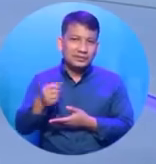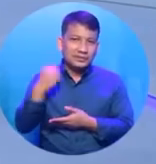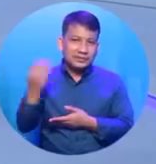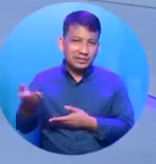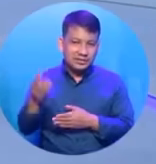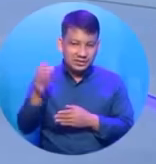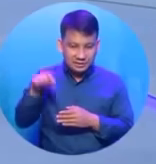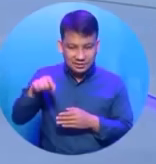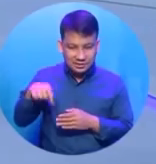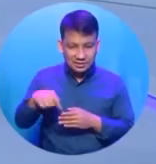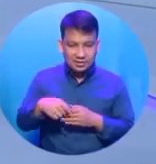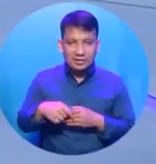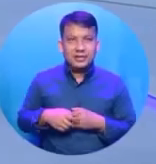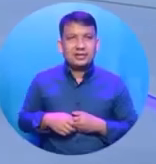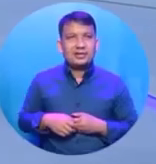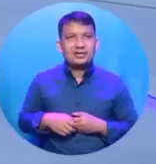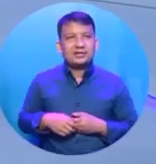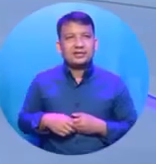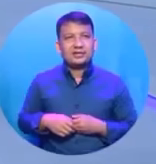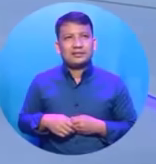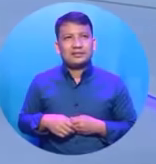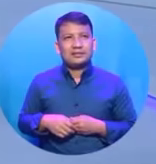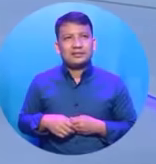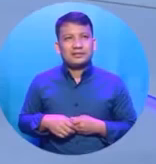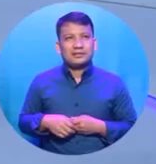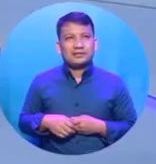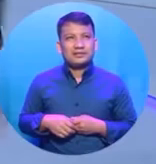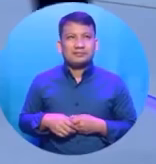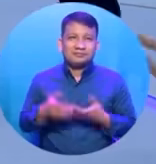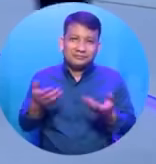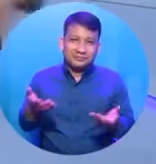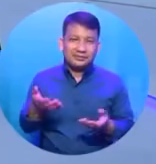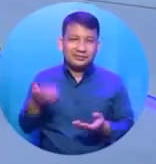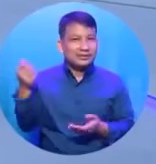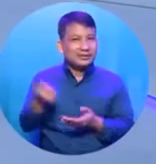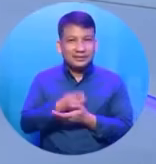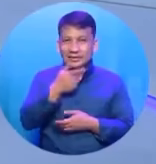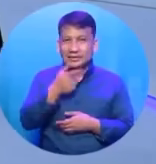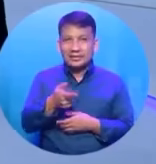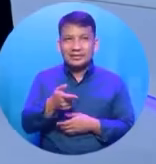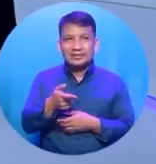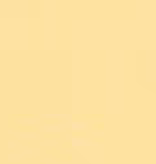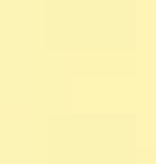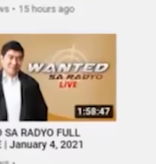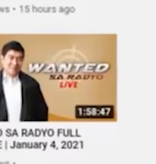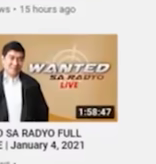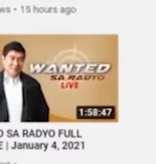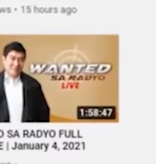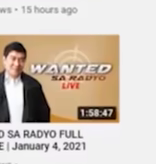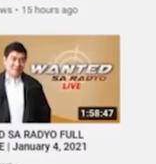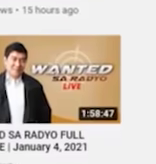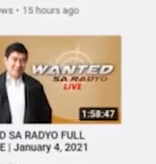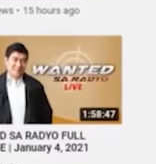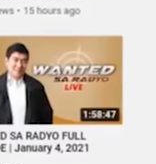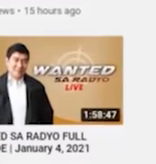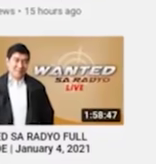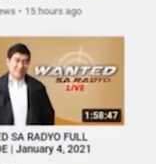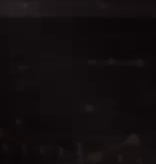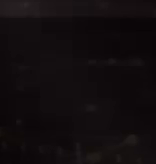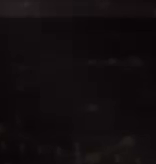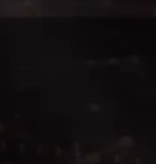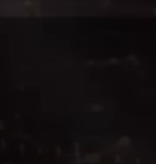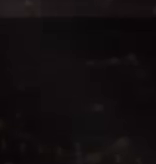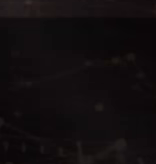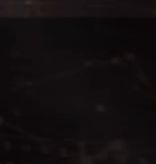na kailangan yung perang ito. Okay? So, ganun talaga yan. Hindi talaga nakapalad para sa kanya. Mga kapatid, meron na po